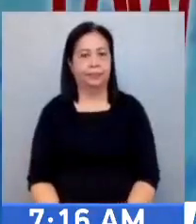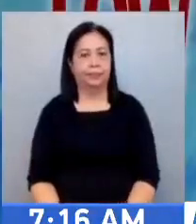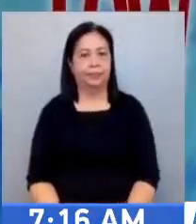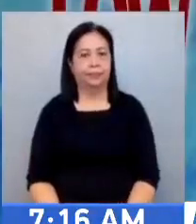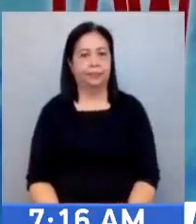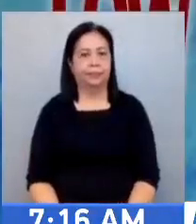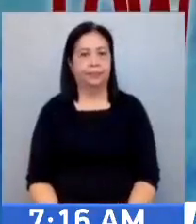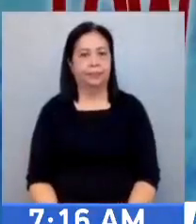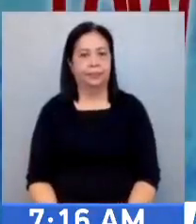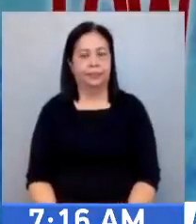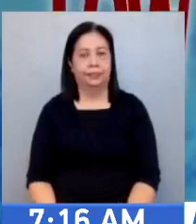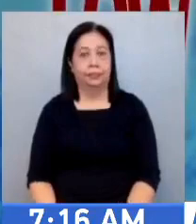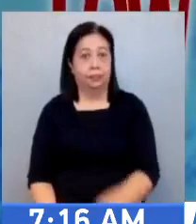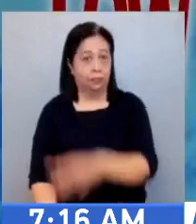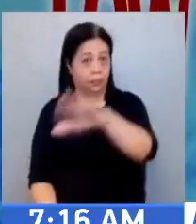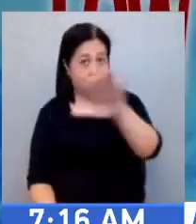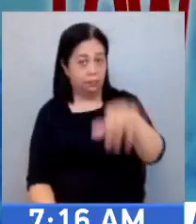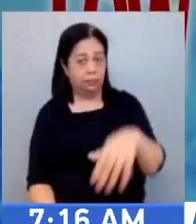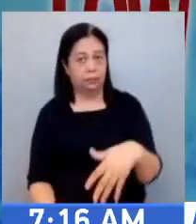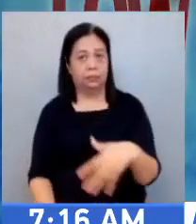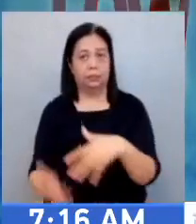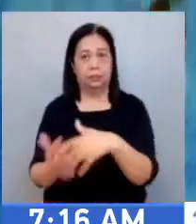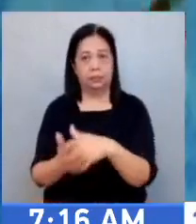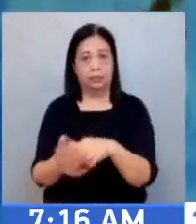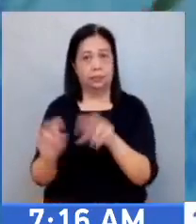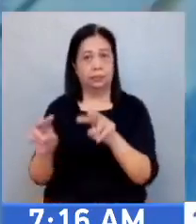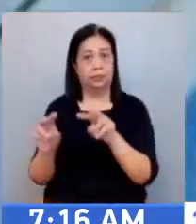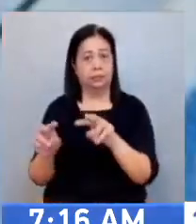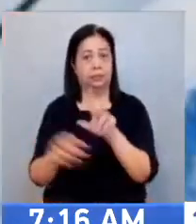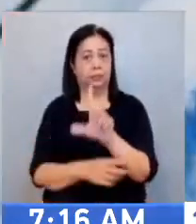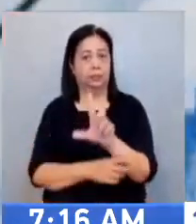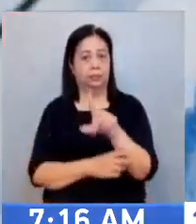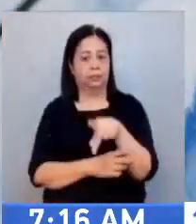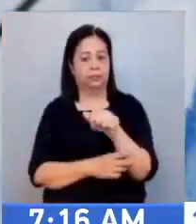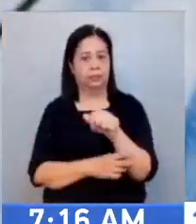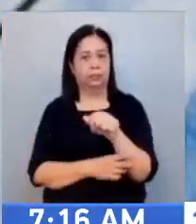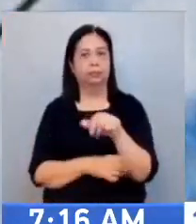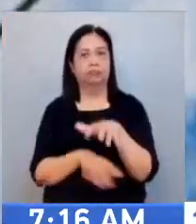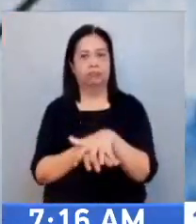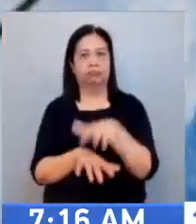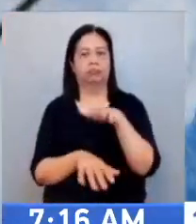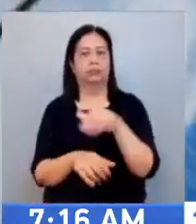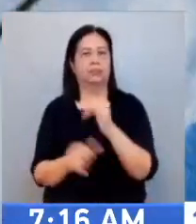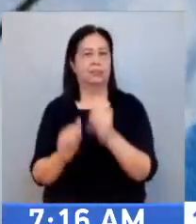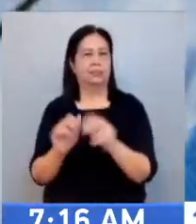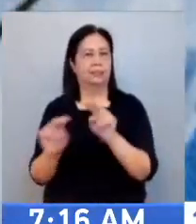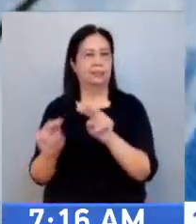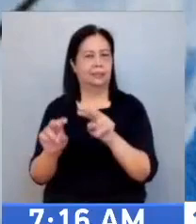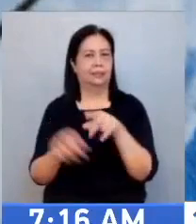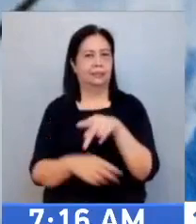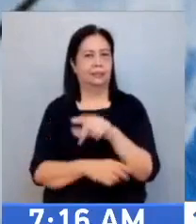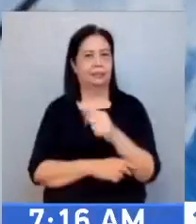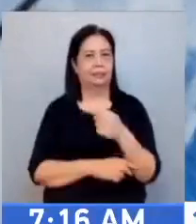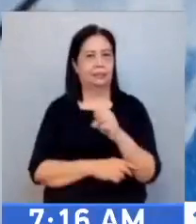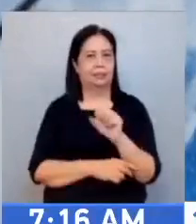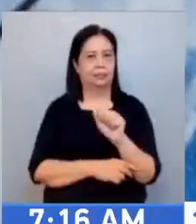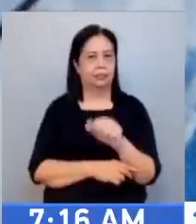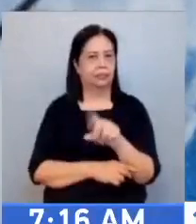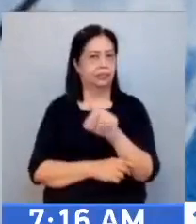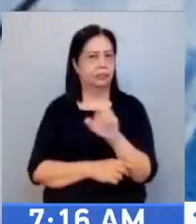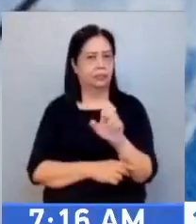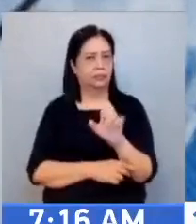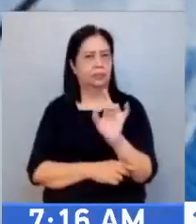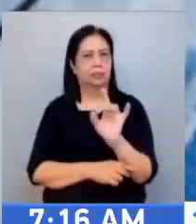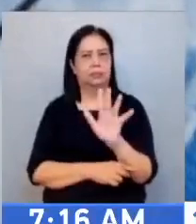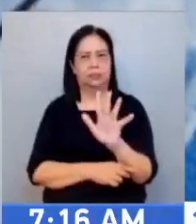mga kapuso, papahina na po yung binabantayan nating low pressure area o LPA. Huling namataan niya ng pag-asa, 185